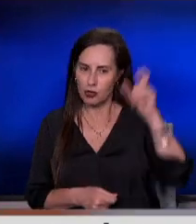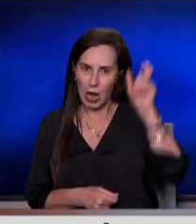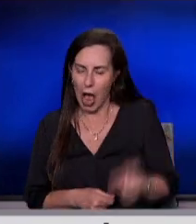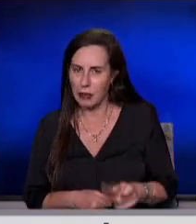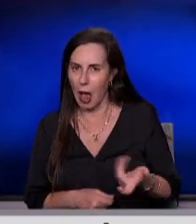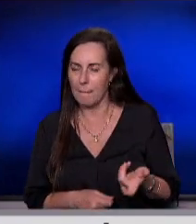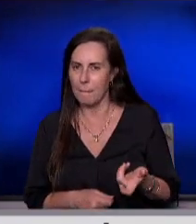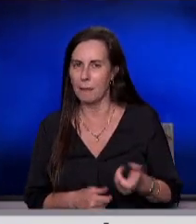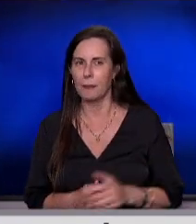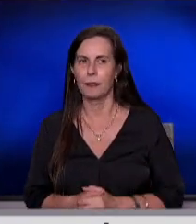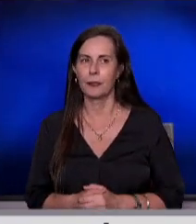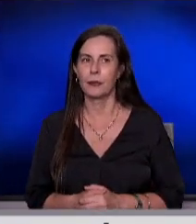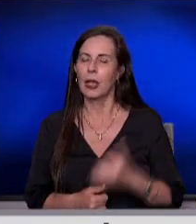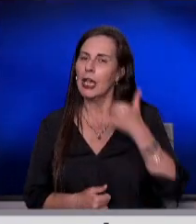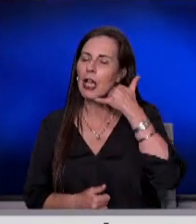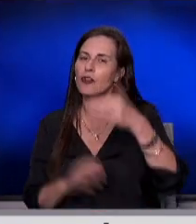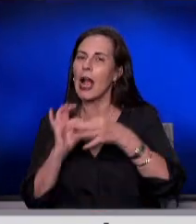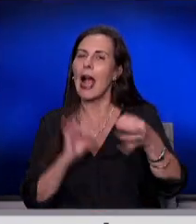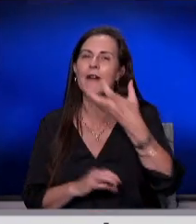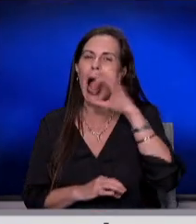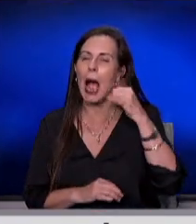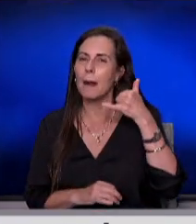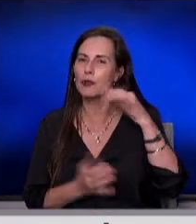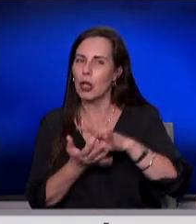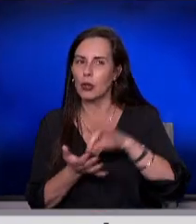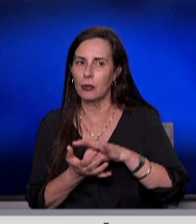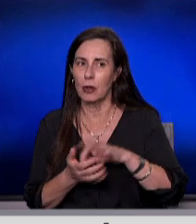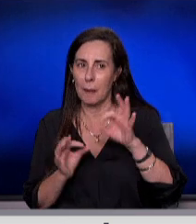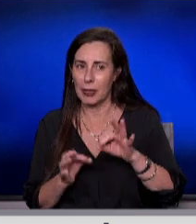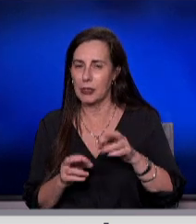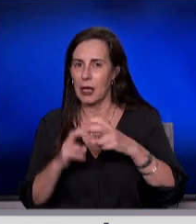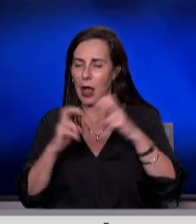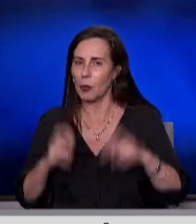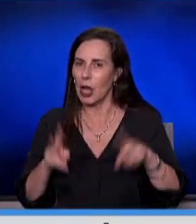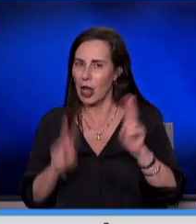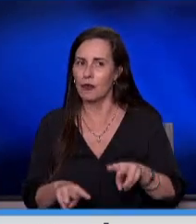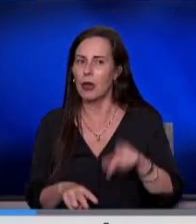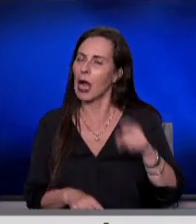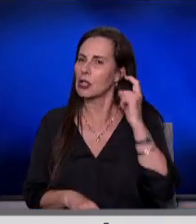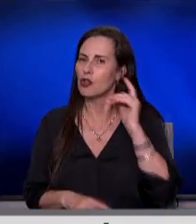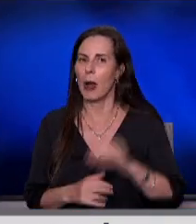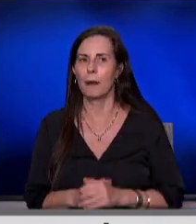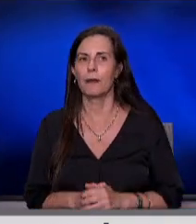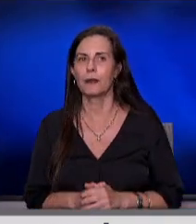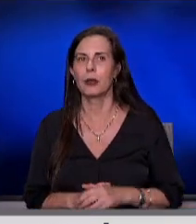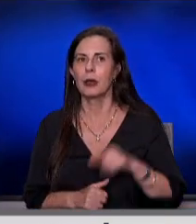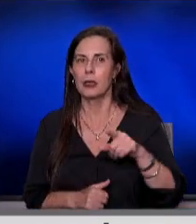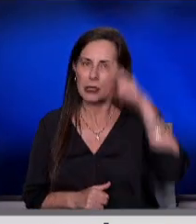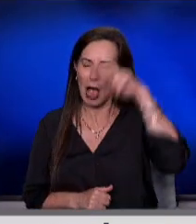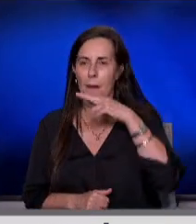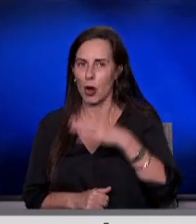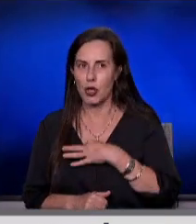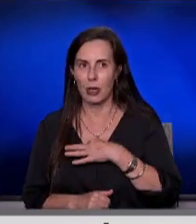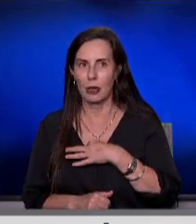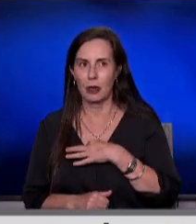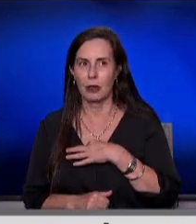אדם. התקשרנו לקו החם של הפיס והטוטו, שהוא בעצם עמותת אפשר, ככה זה נשמע. מדובר באבא שלי. תגיד